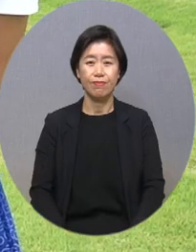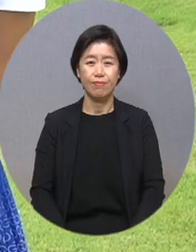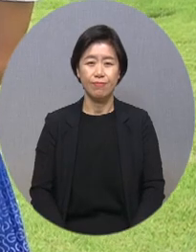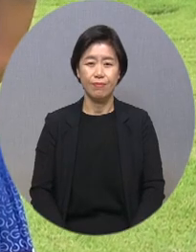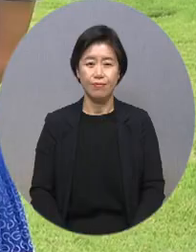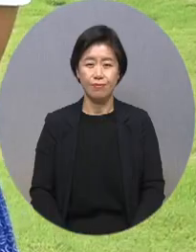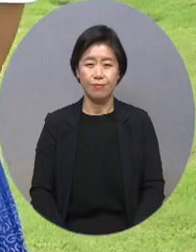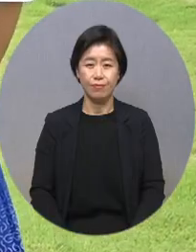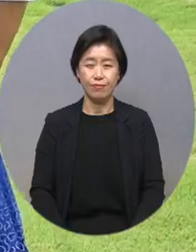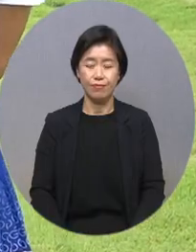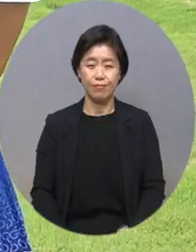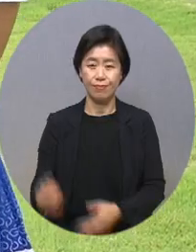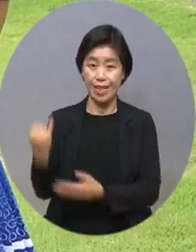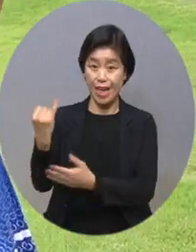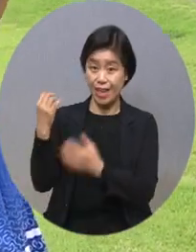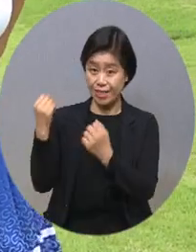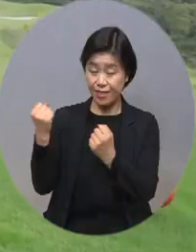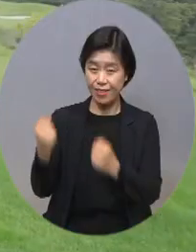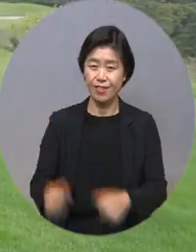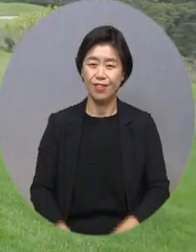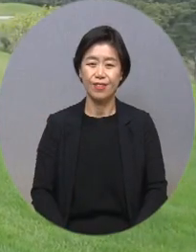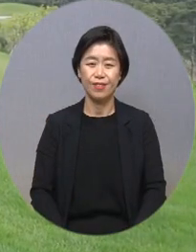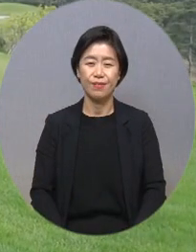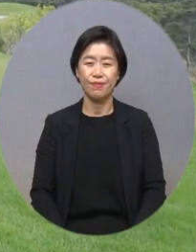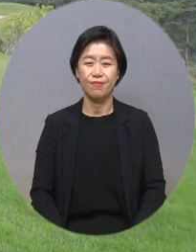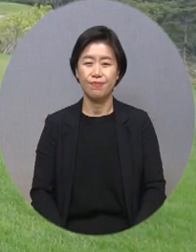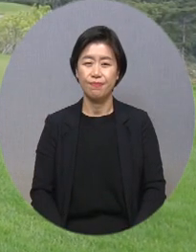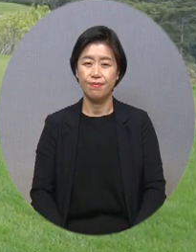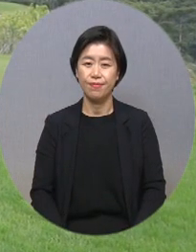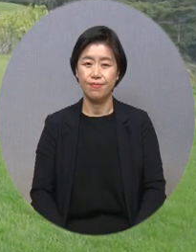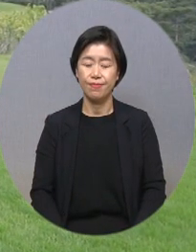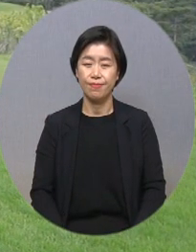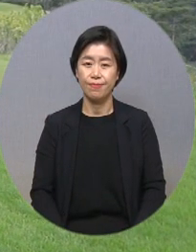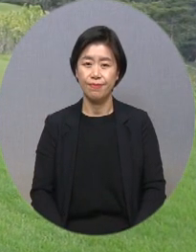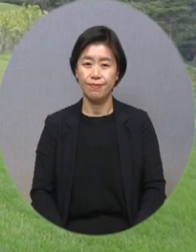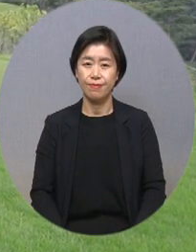자 은지 화이팅! 화이팅! 화이팅!